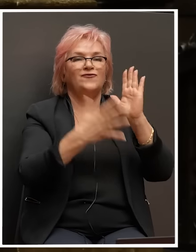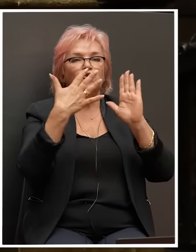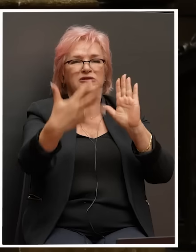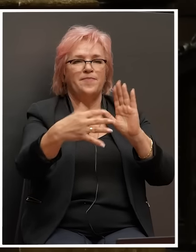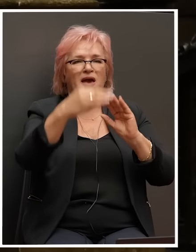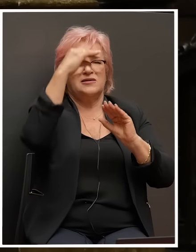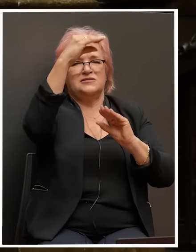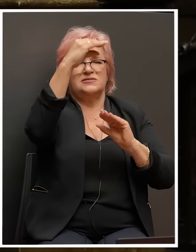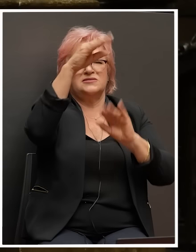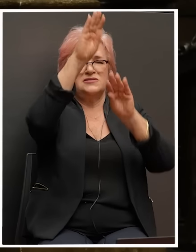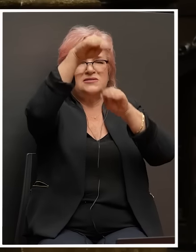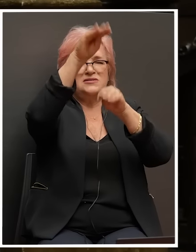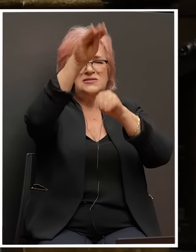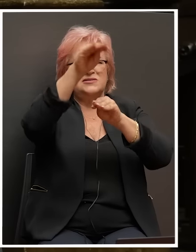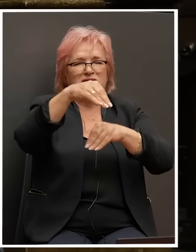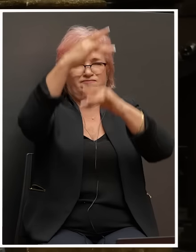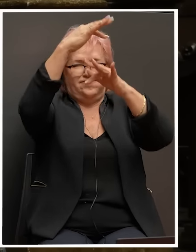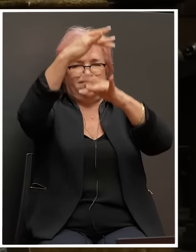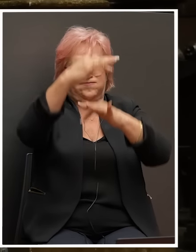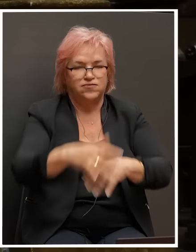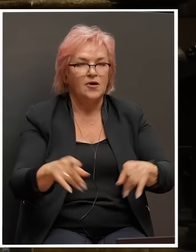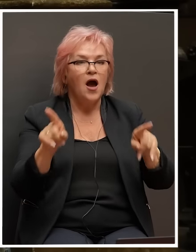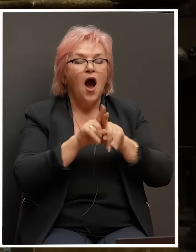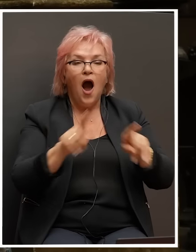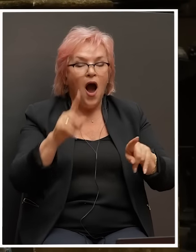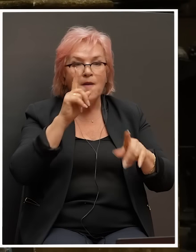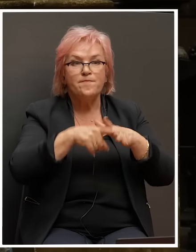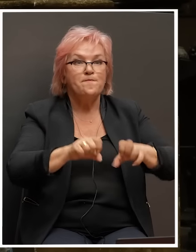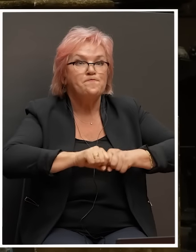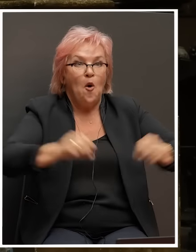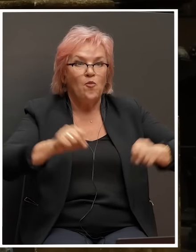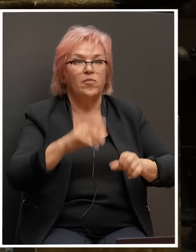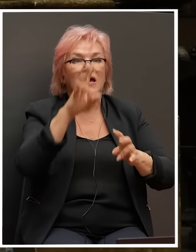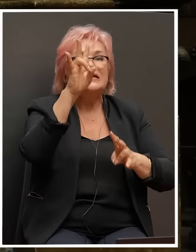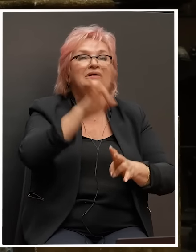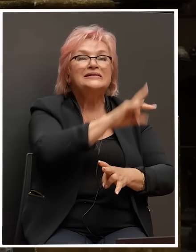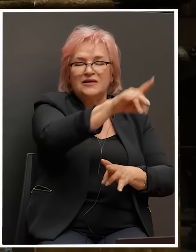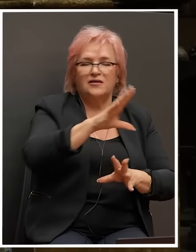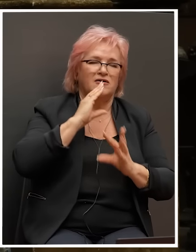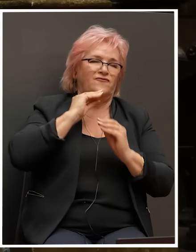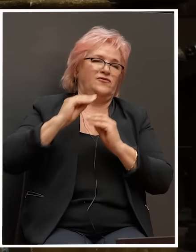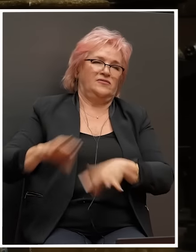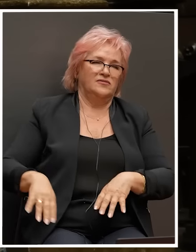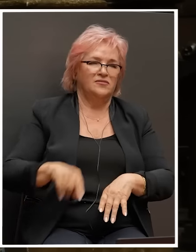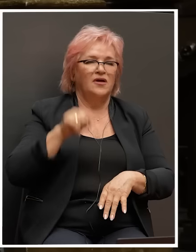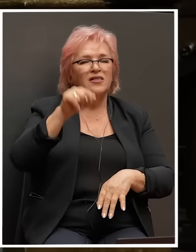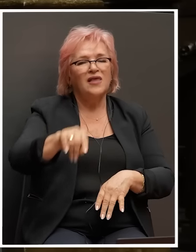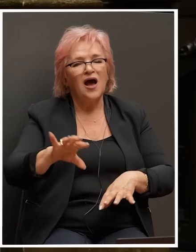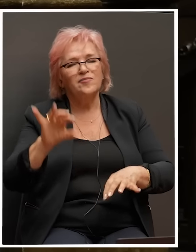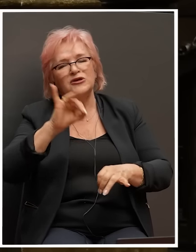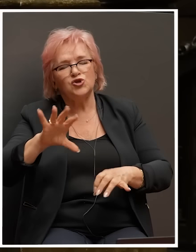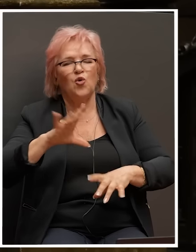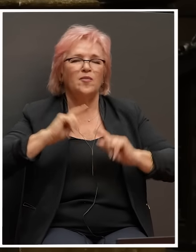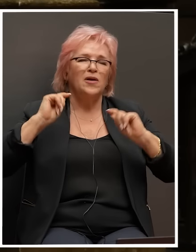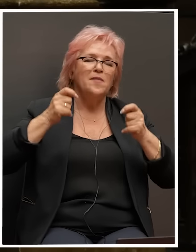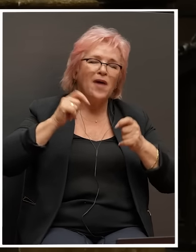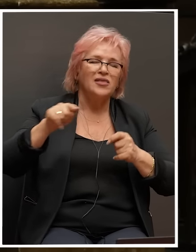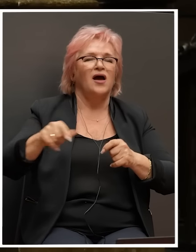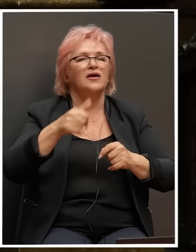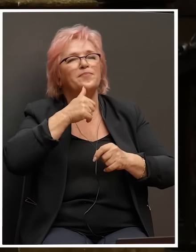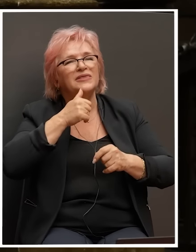оказали воздействие, наверное, сравнимое со взрывом атомной бомбы. Церковь сначала вообще не заметила. Много ли в ее истории было таких монахов, которые там